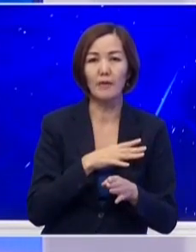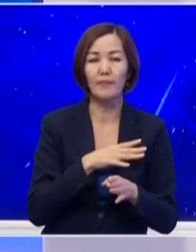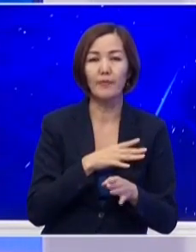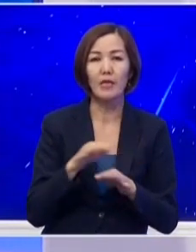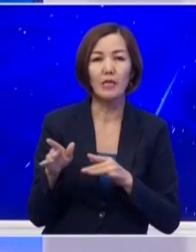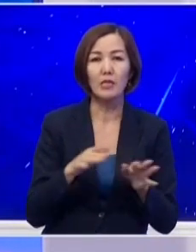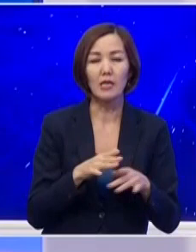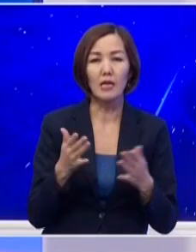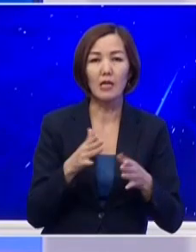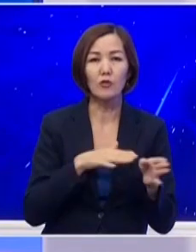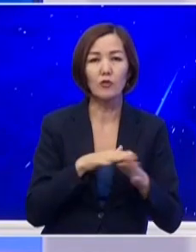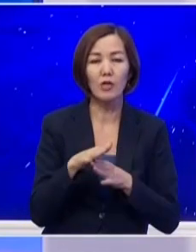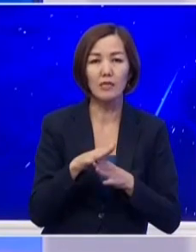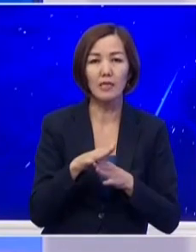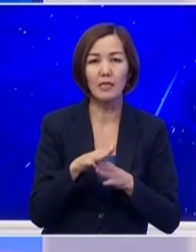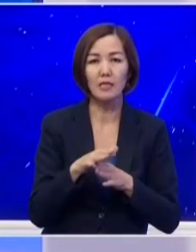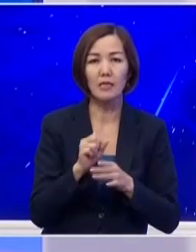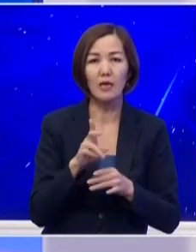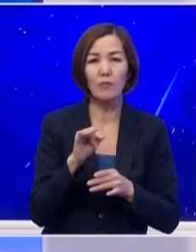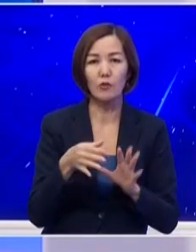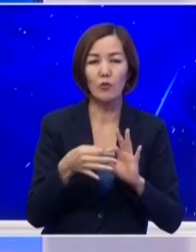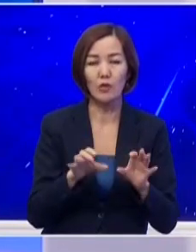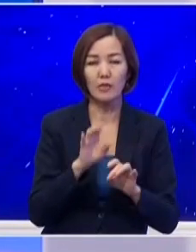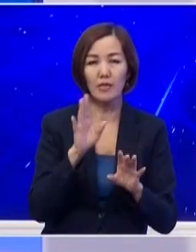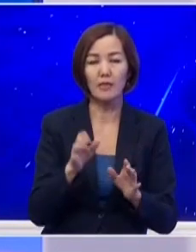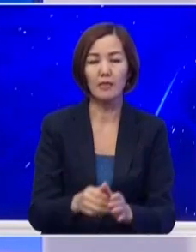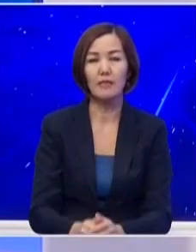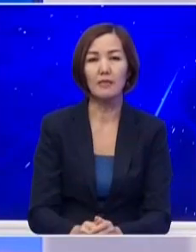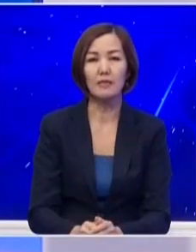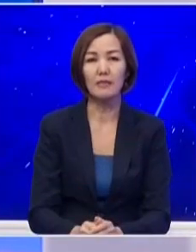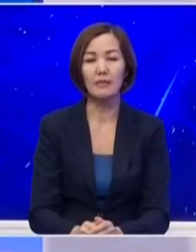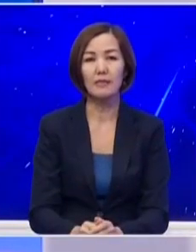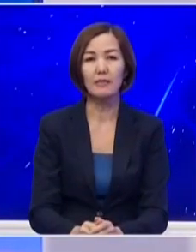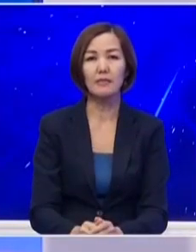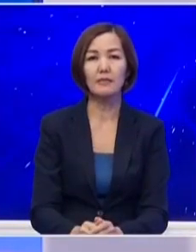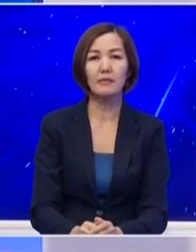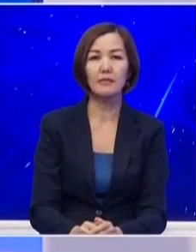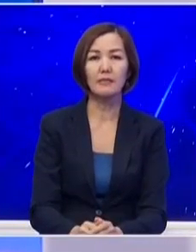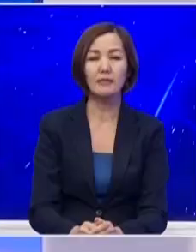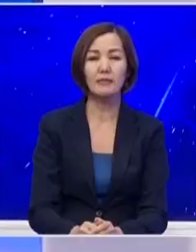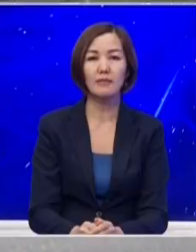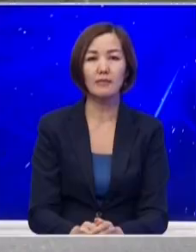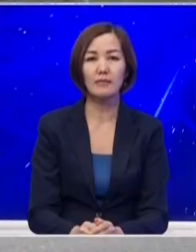Аталмыш бағыттағы шаралар қалай жүзеге асып жатқан Ақбота Оралғыз біліп қайтты.